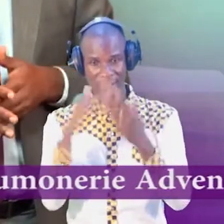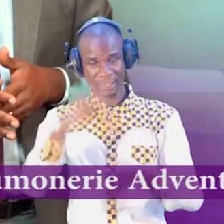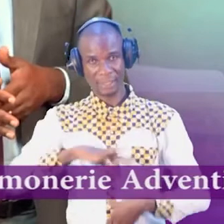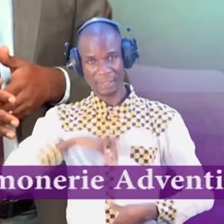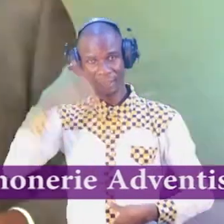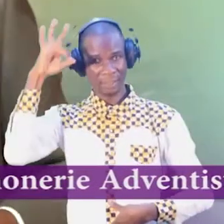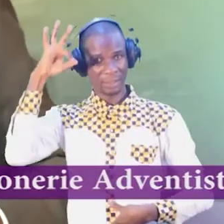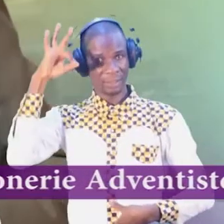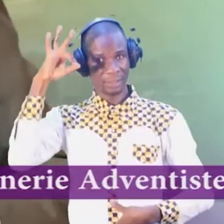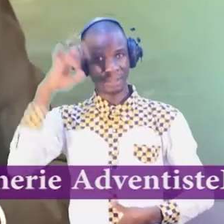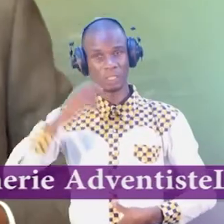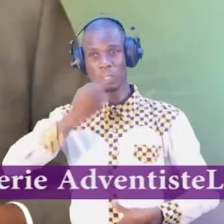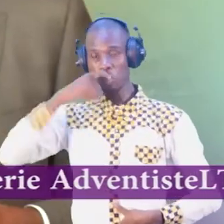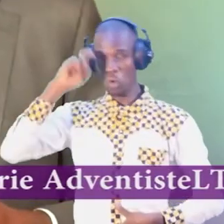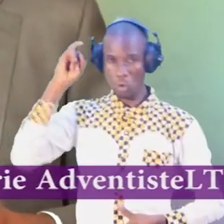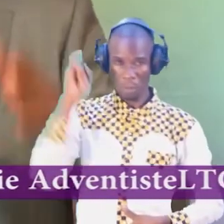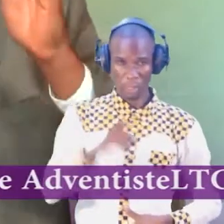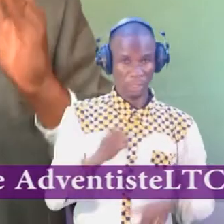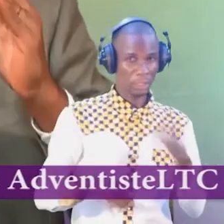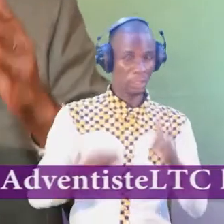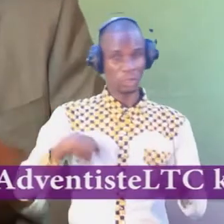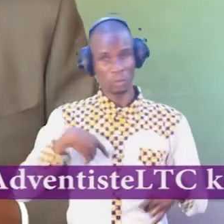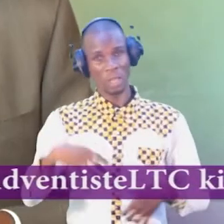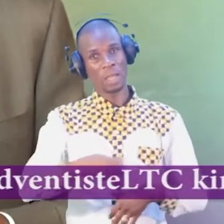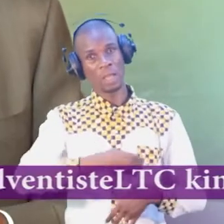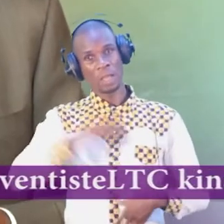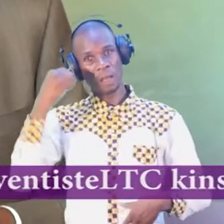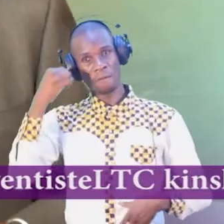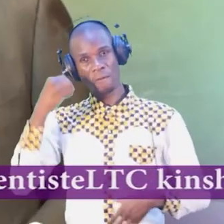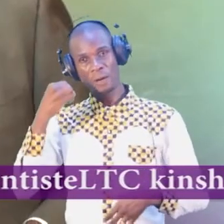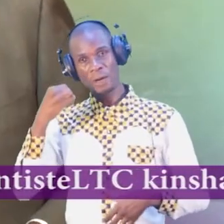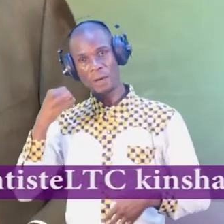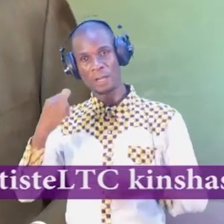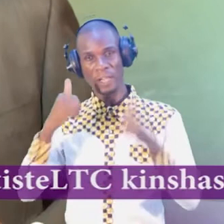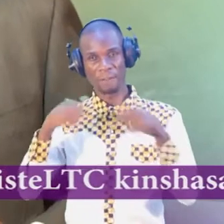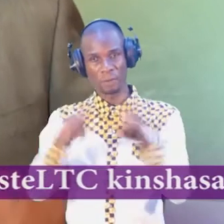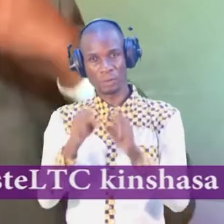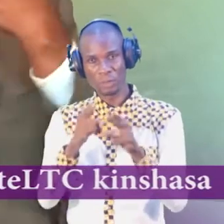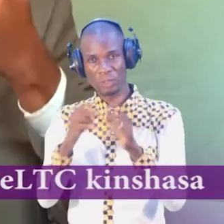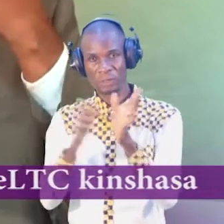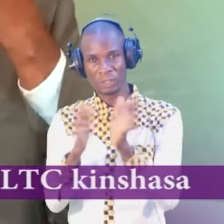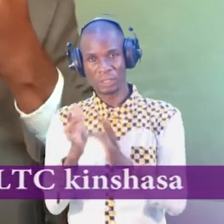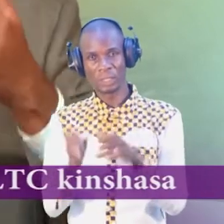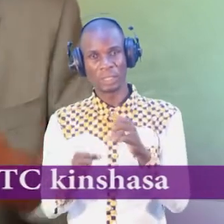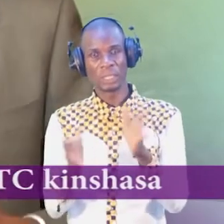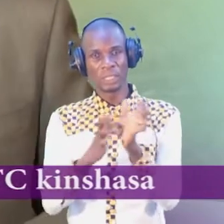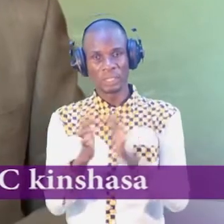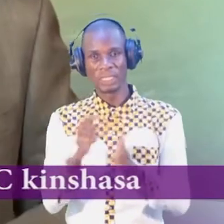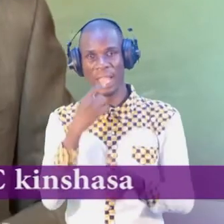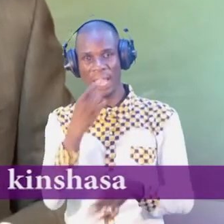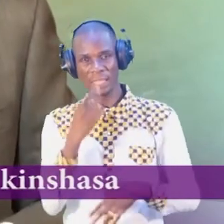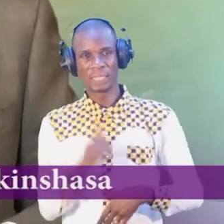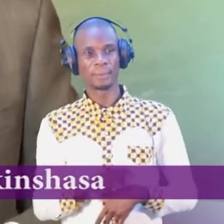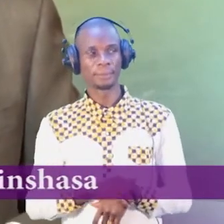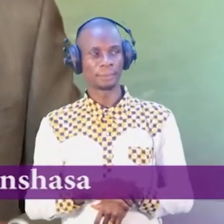te kotosa Nzambe ezali likambo kokakola te ezali nde motindo ya